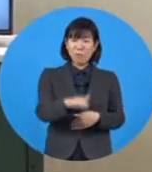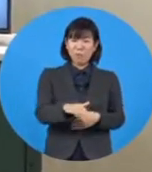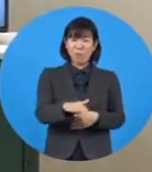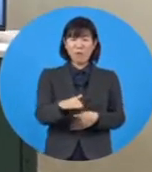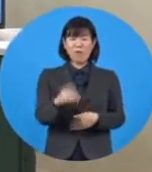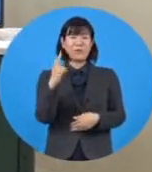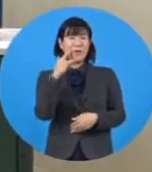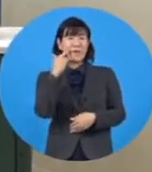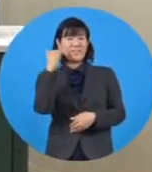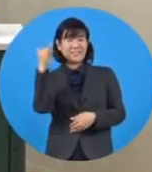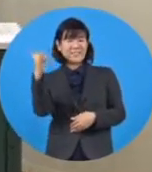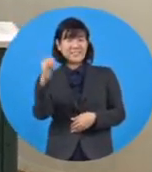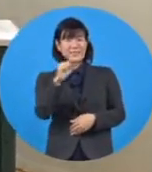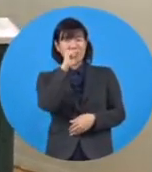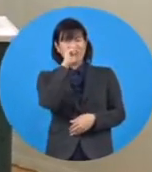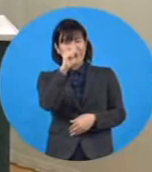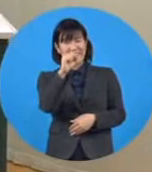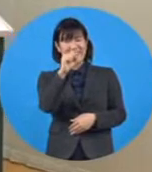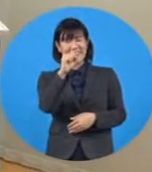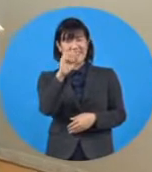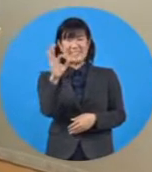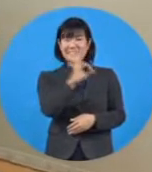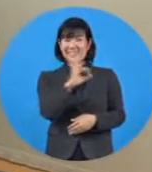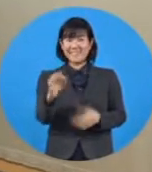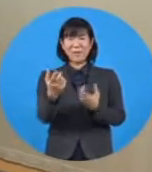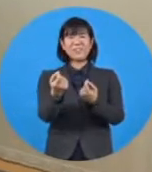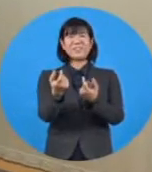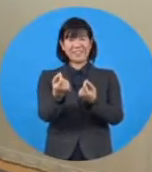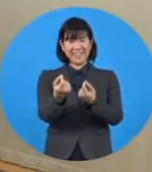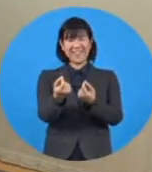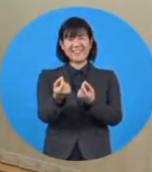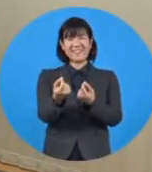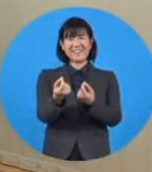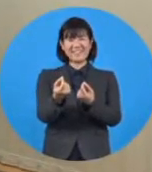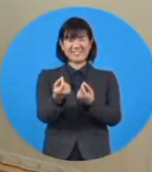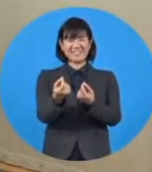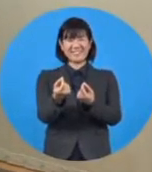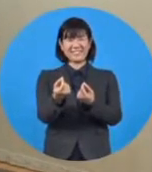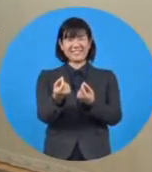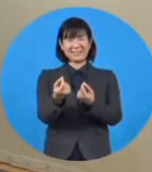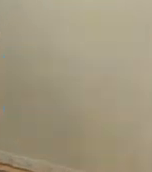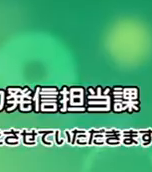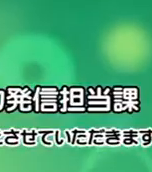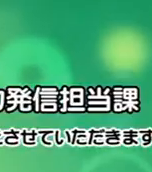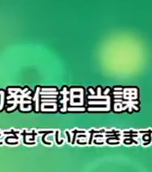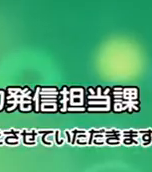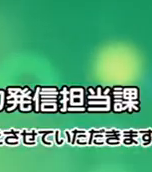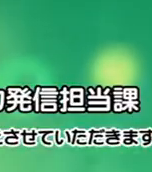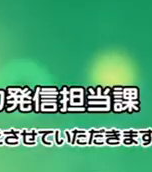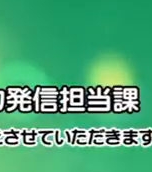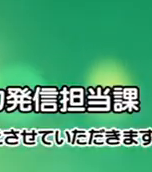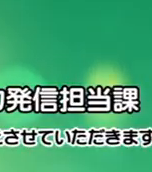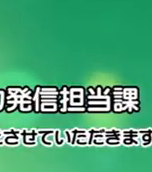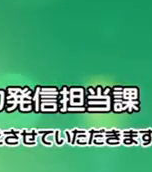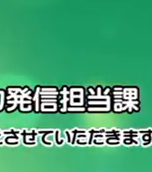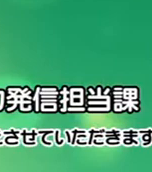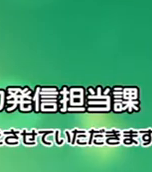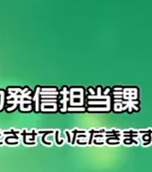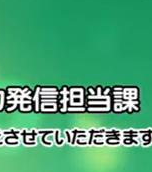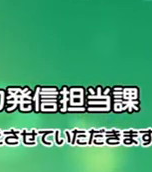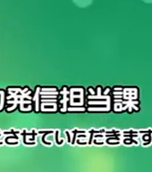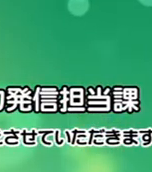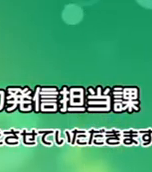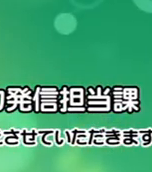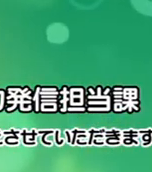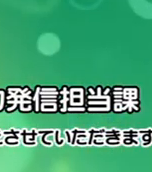子さんだけでなく、はい、親御さんにも配慮して開発されたんですね。 そうですね、頑張りますね。 ここでプレゼントのお知ら